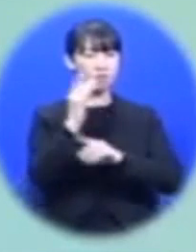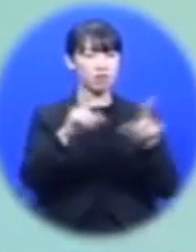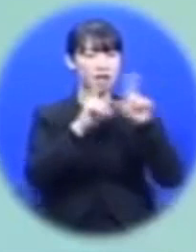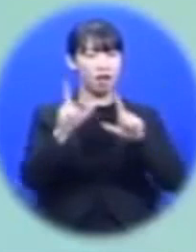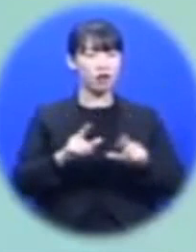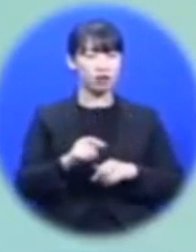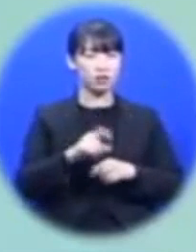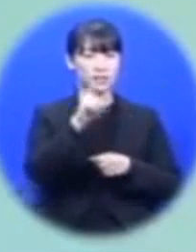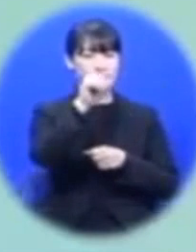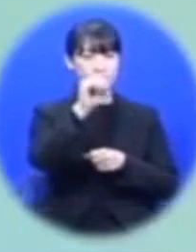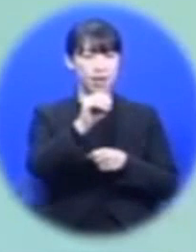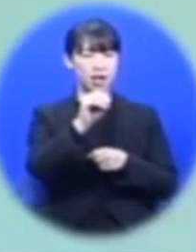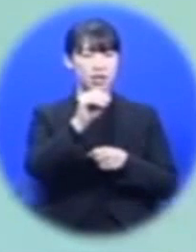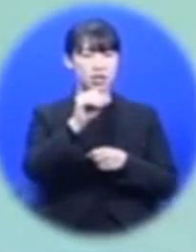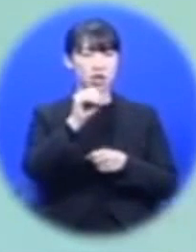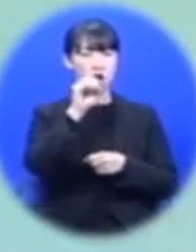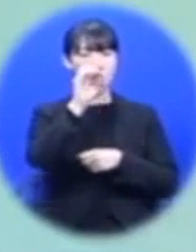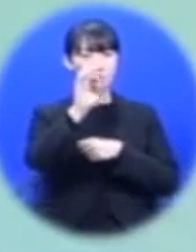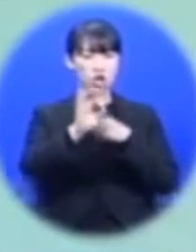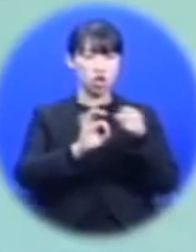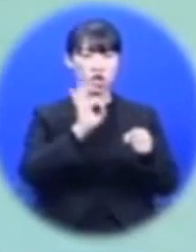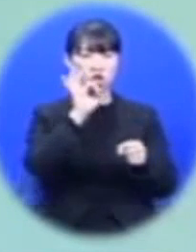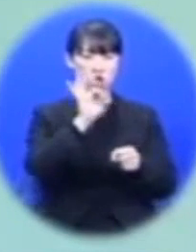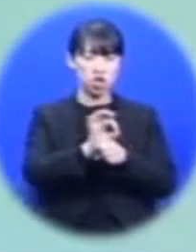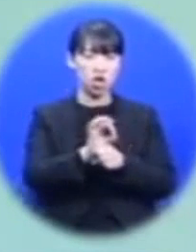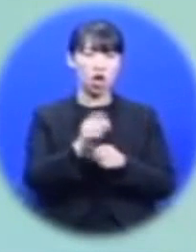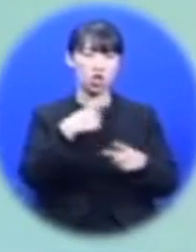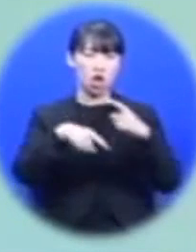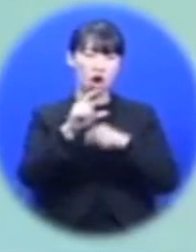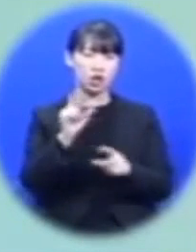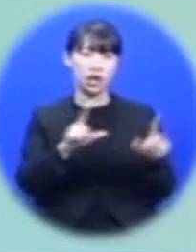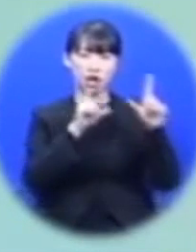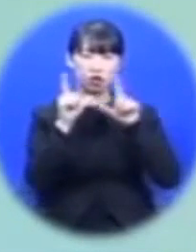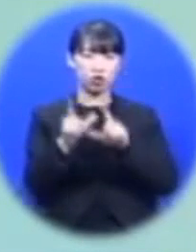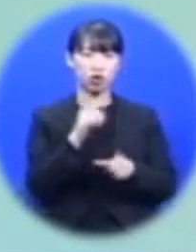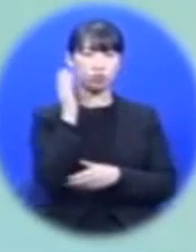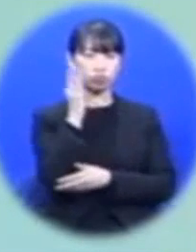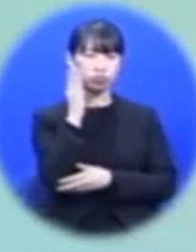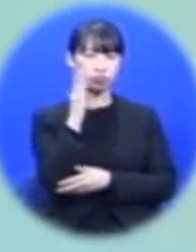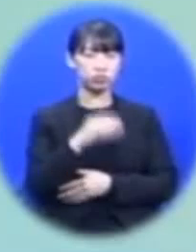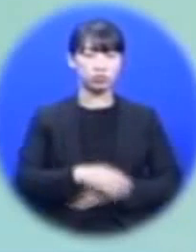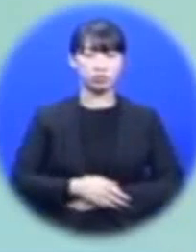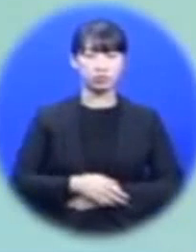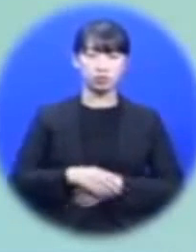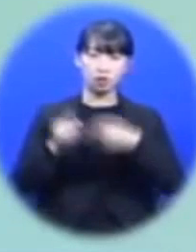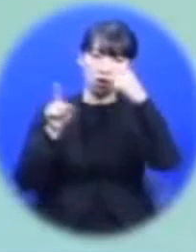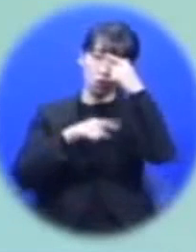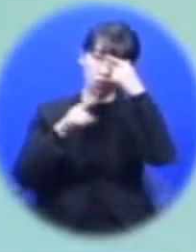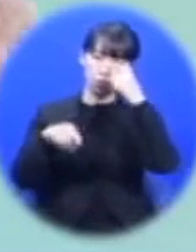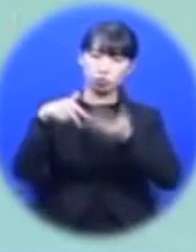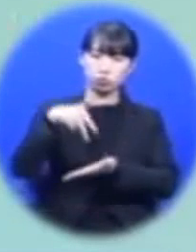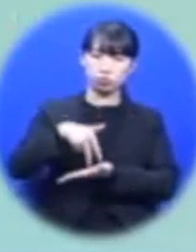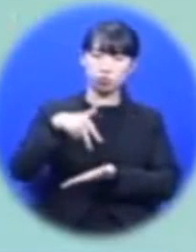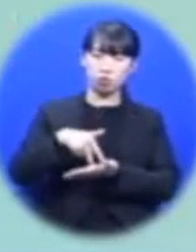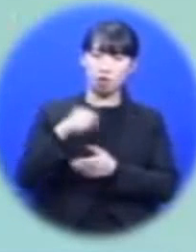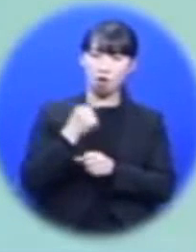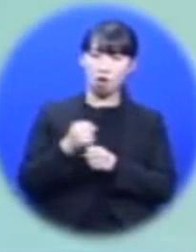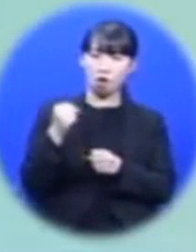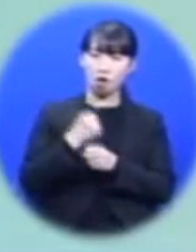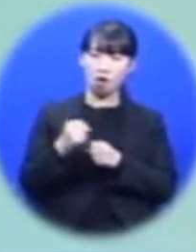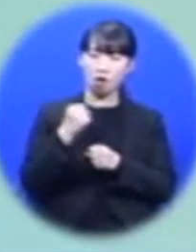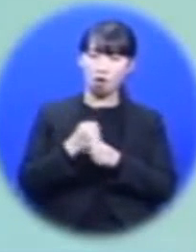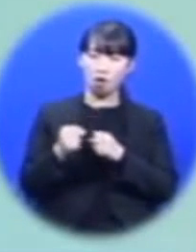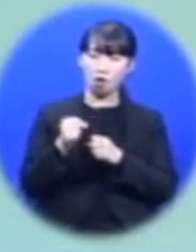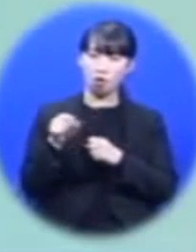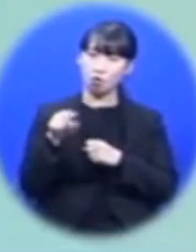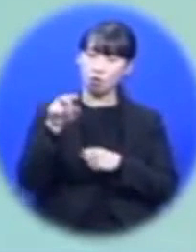10만 년에 10만 배도 나는 더 살 거라 그때부터는 이제 교인들이 거의 정말이 황당한 수준으로 들어간